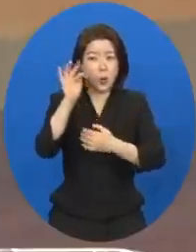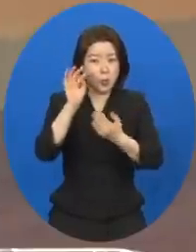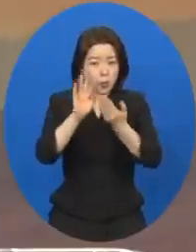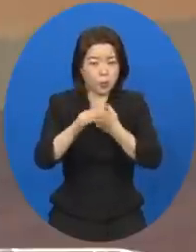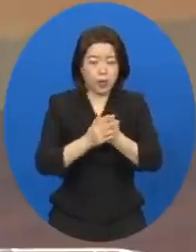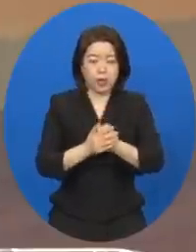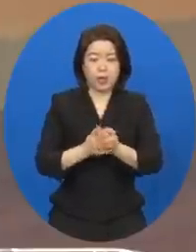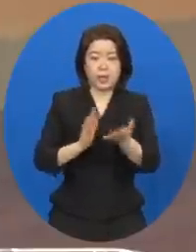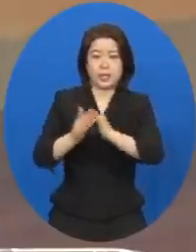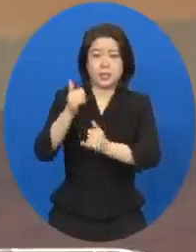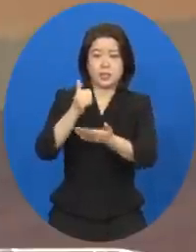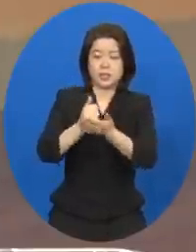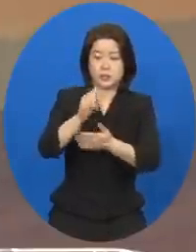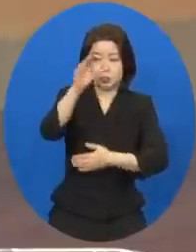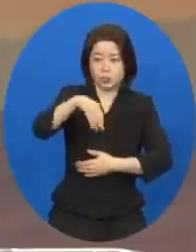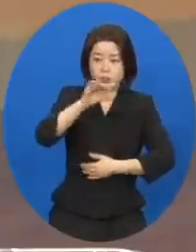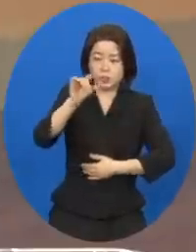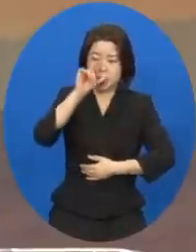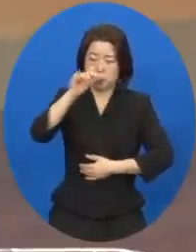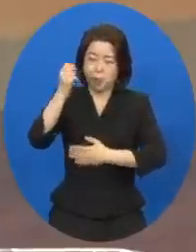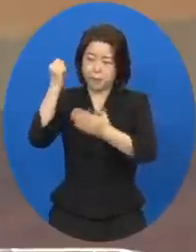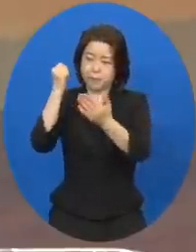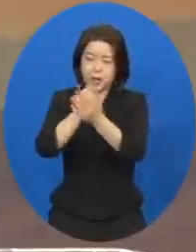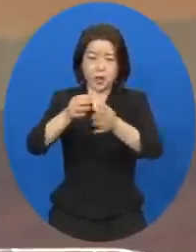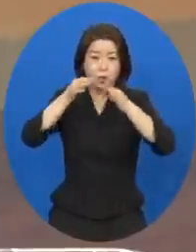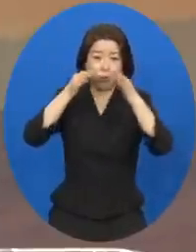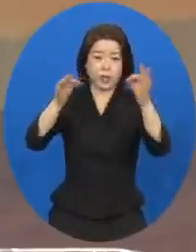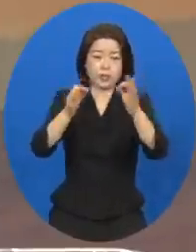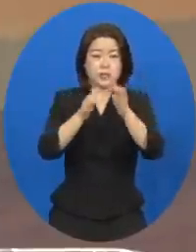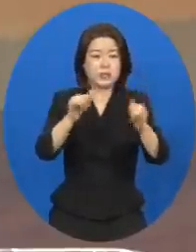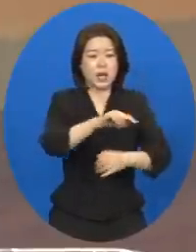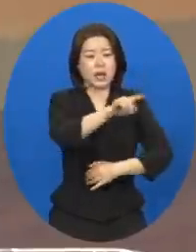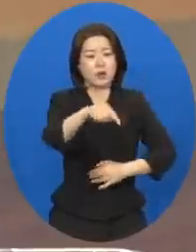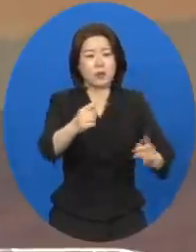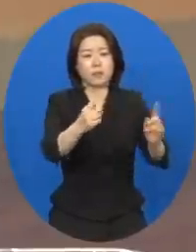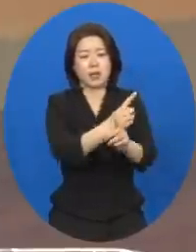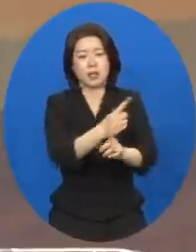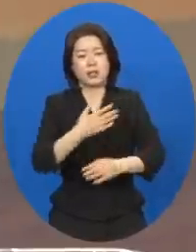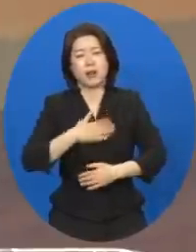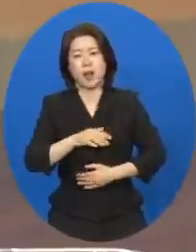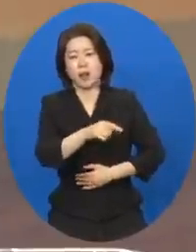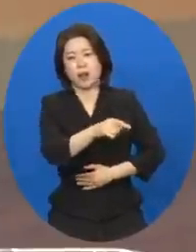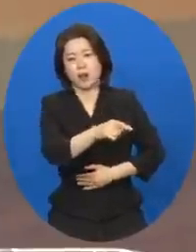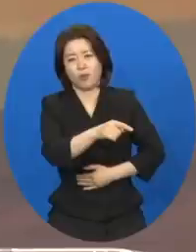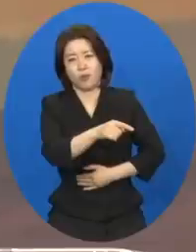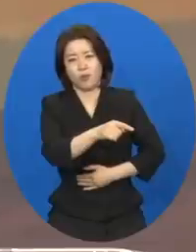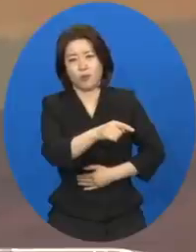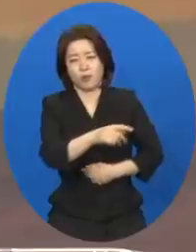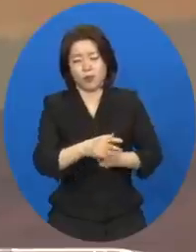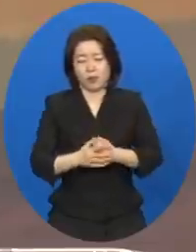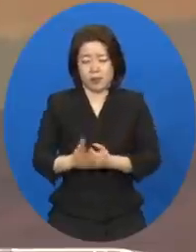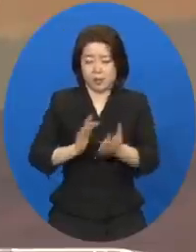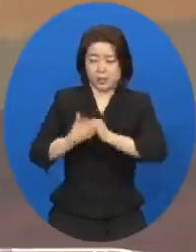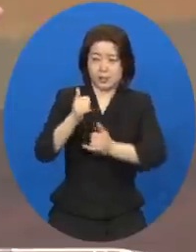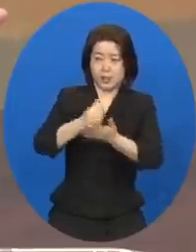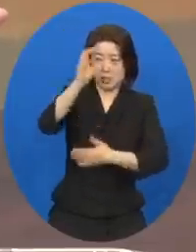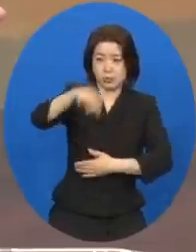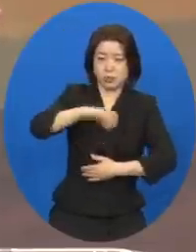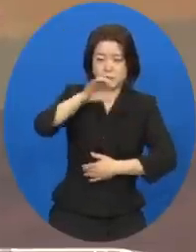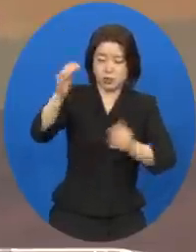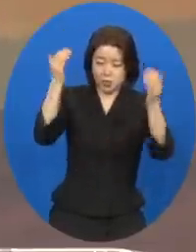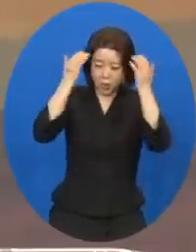예수님을 십자가에 못 박으라고 할 사람들이 될 걸 아셨기 때문에 예수님의 십자가의 고난